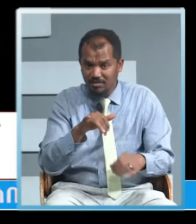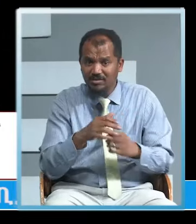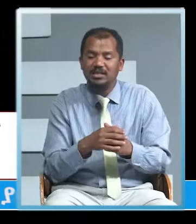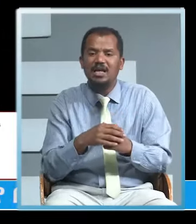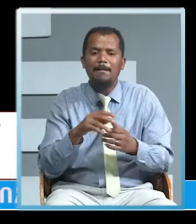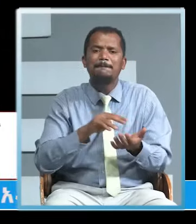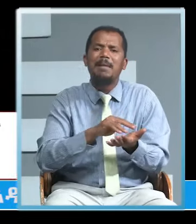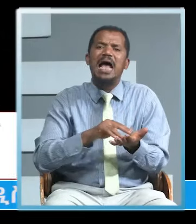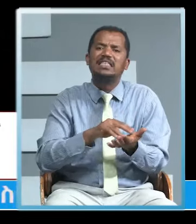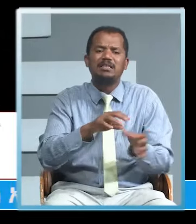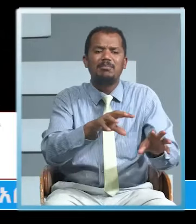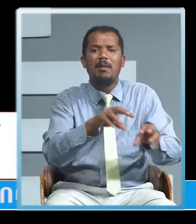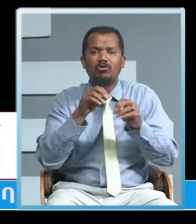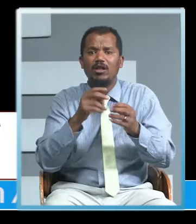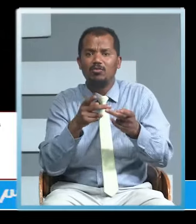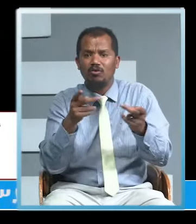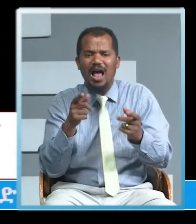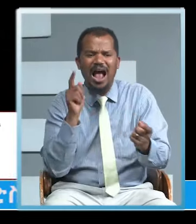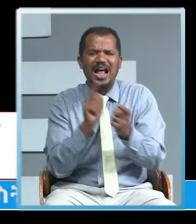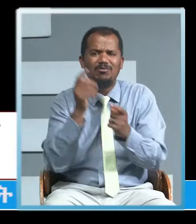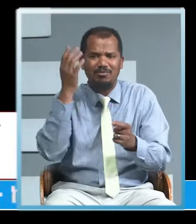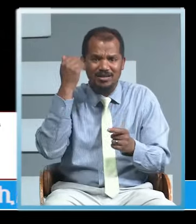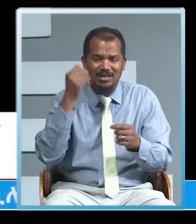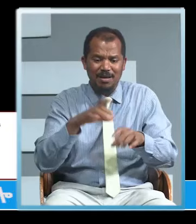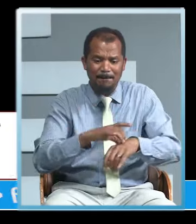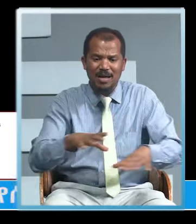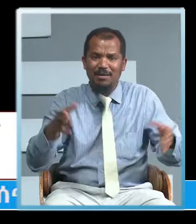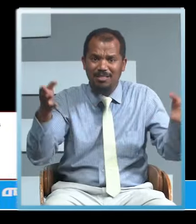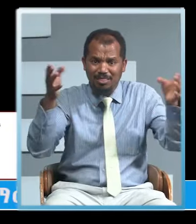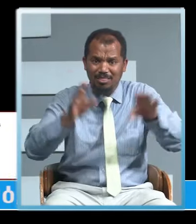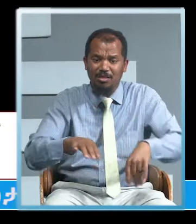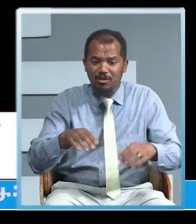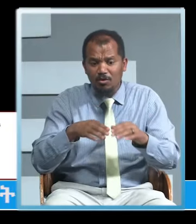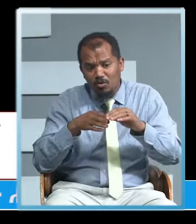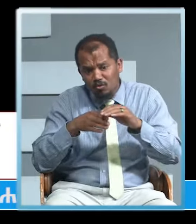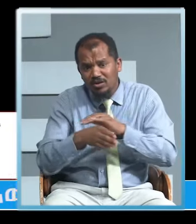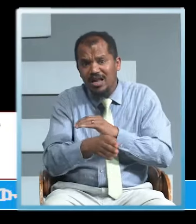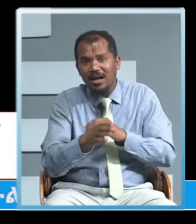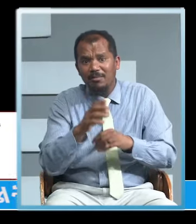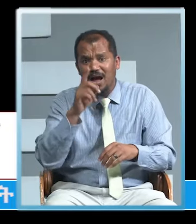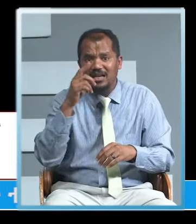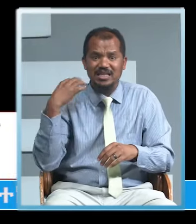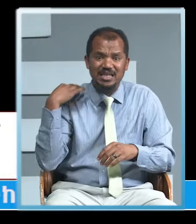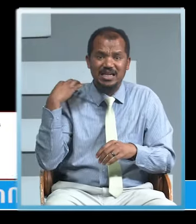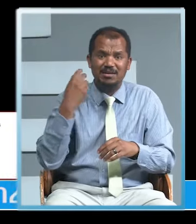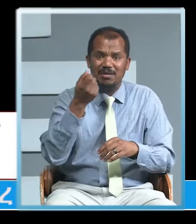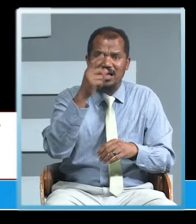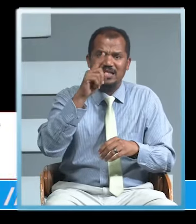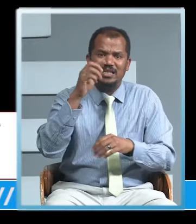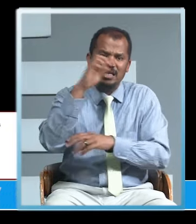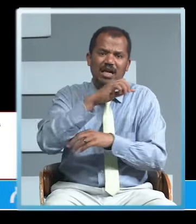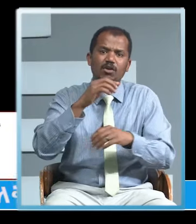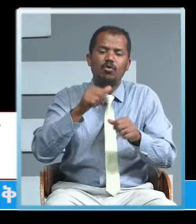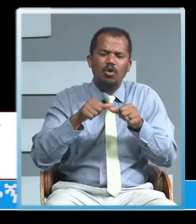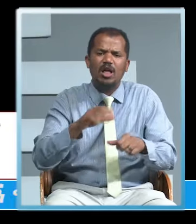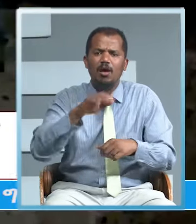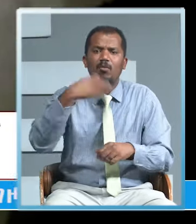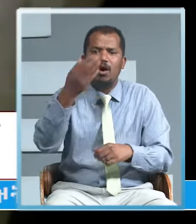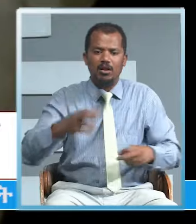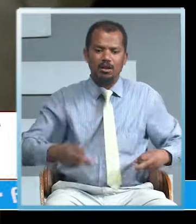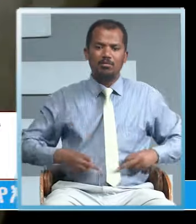መልኩ በማዕድን ማውጫ ስፍራ አጋጥሞ በነበረ የመሬት ናዳ በጉድጓድ የገባ ግለሰብ ከ11 ቀን ቆይታ